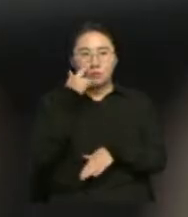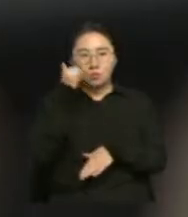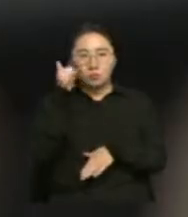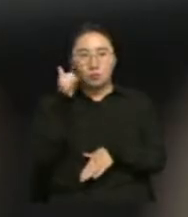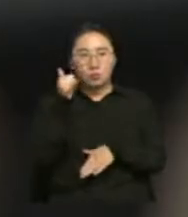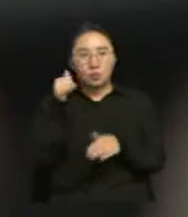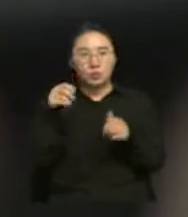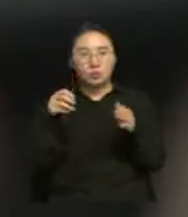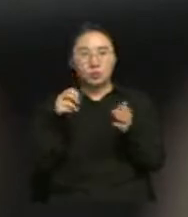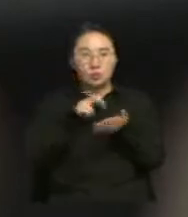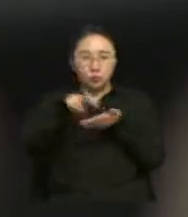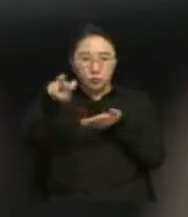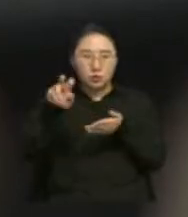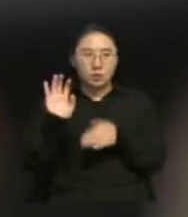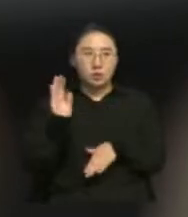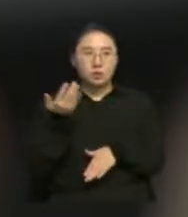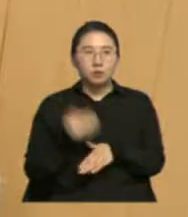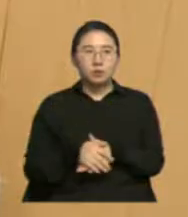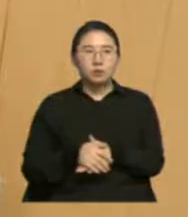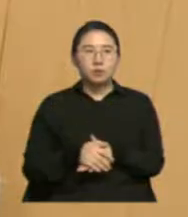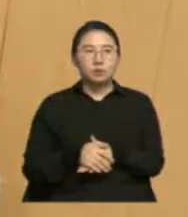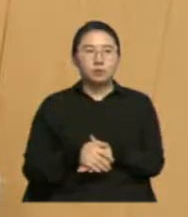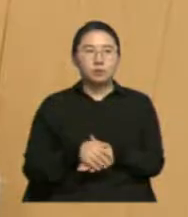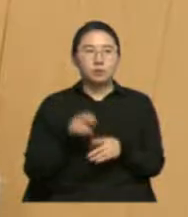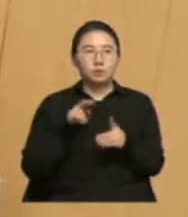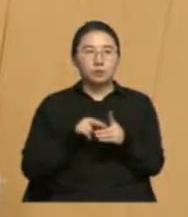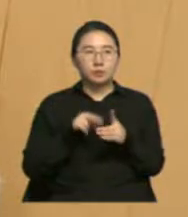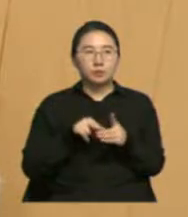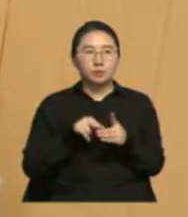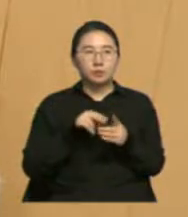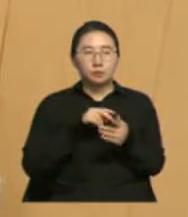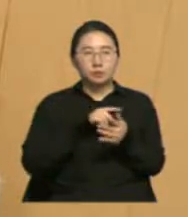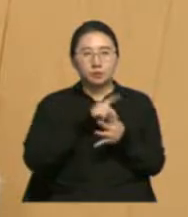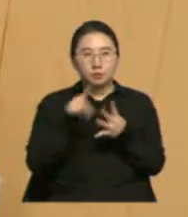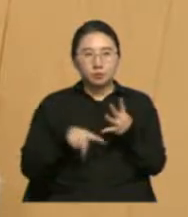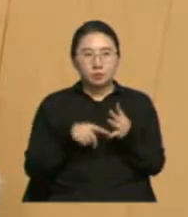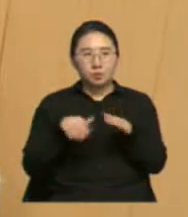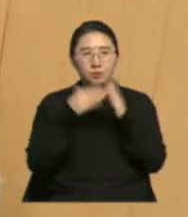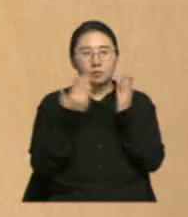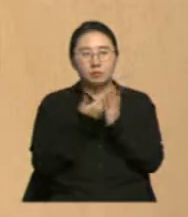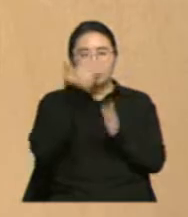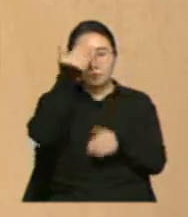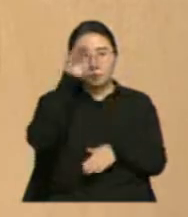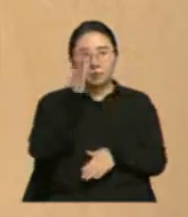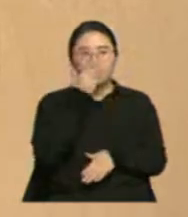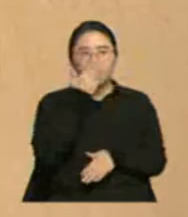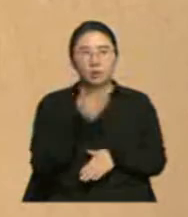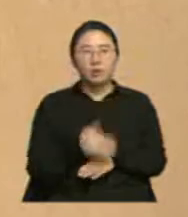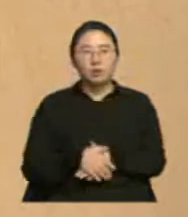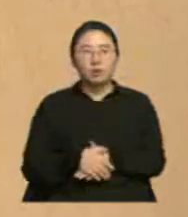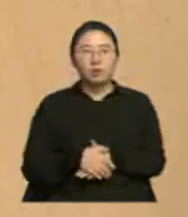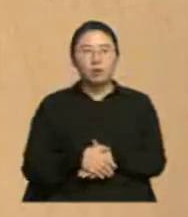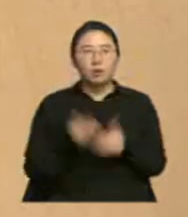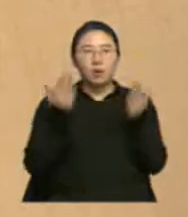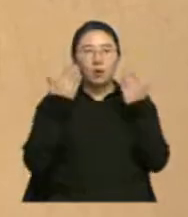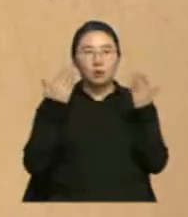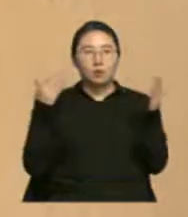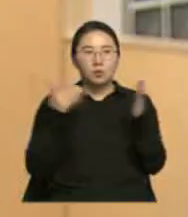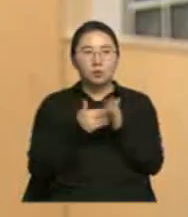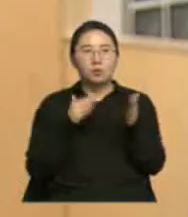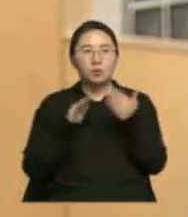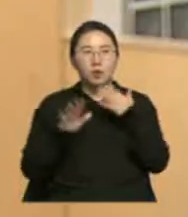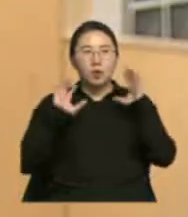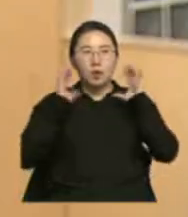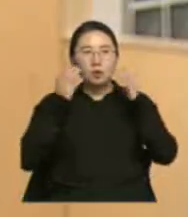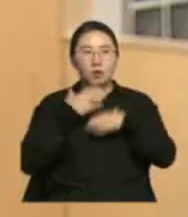부모에겐 문자가 전달됩니다. 센터와 프로그램 이용료는 전액 무료입니다. 학교가 끝나고